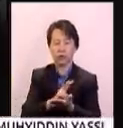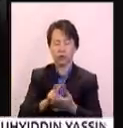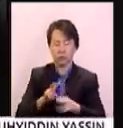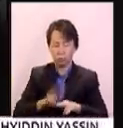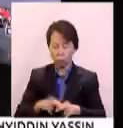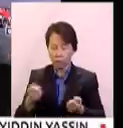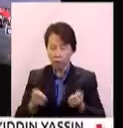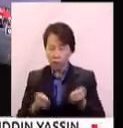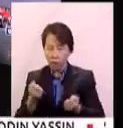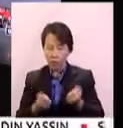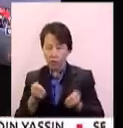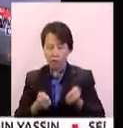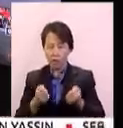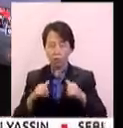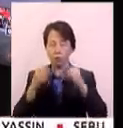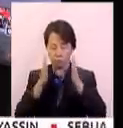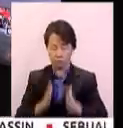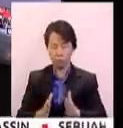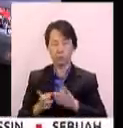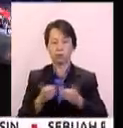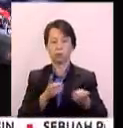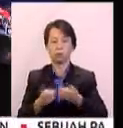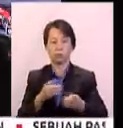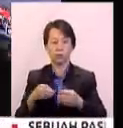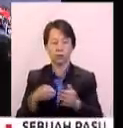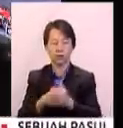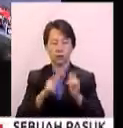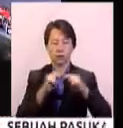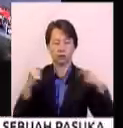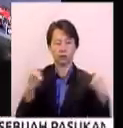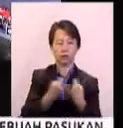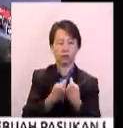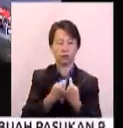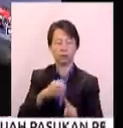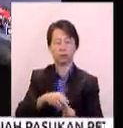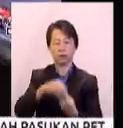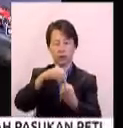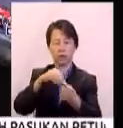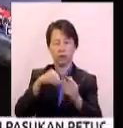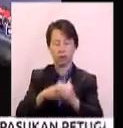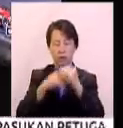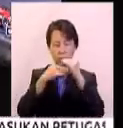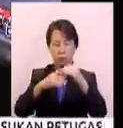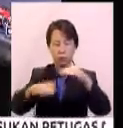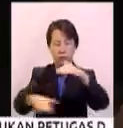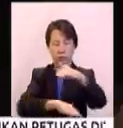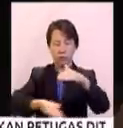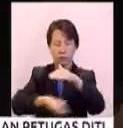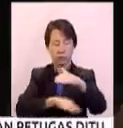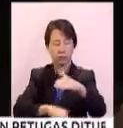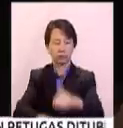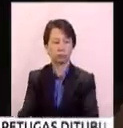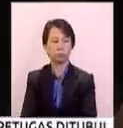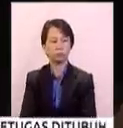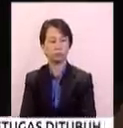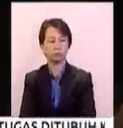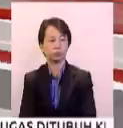mampu melahirkan atlet yang lebih berdisiplin dalam pasukan, terutama di peringkat akar umbi.